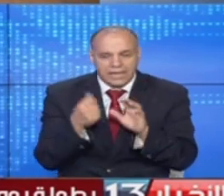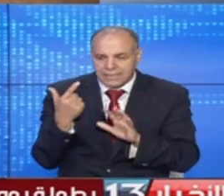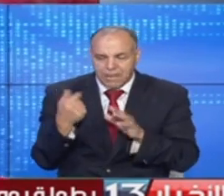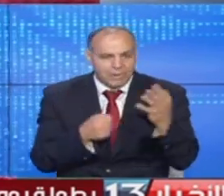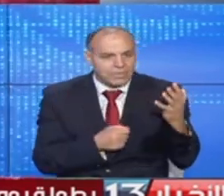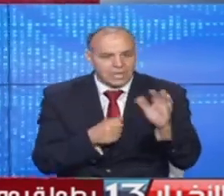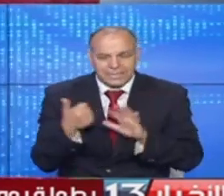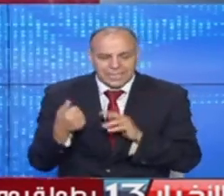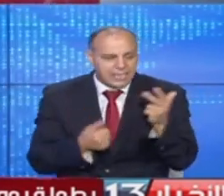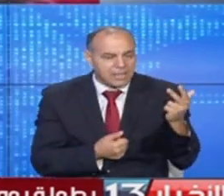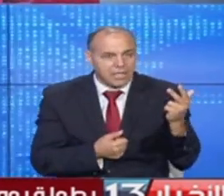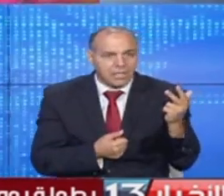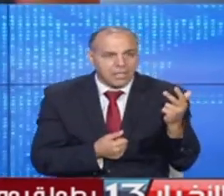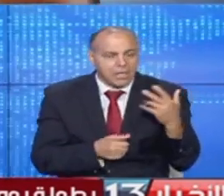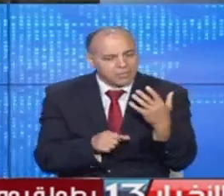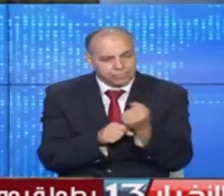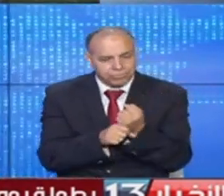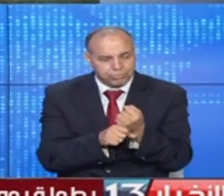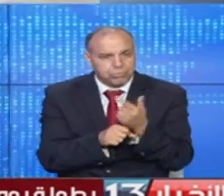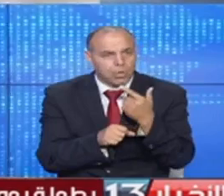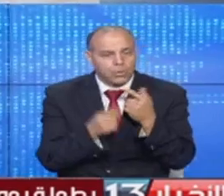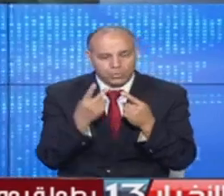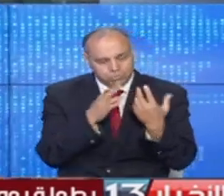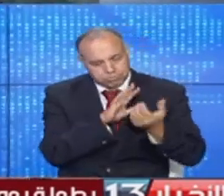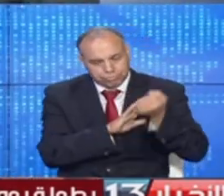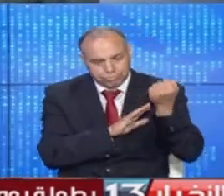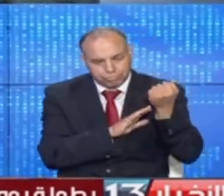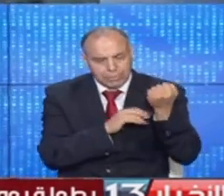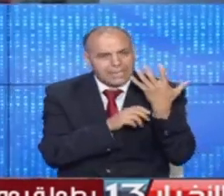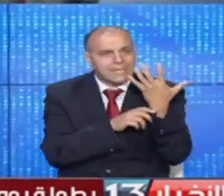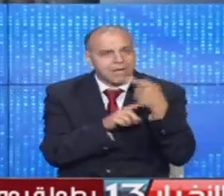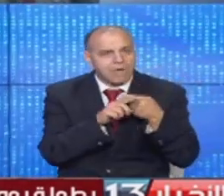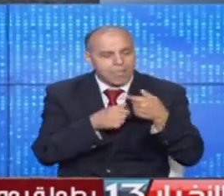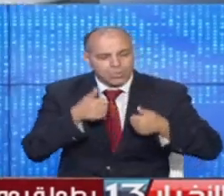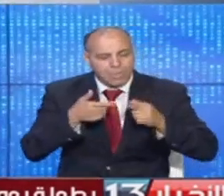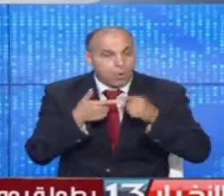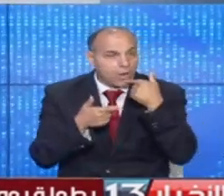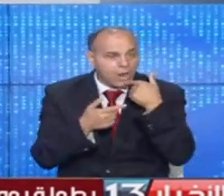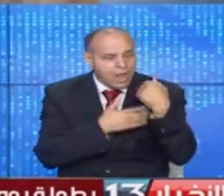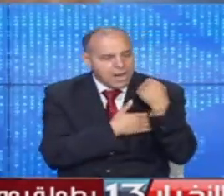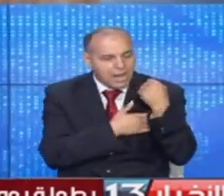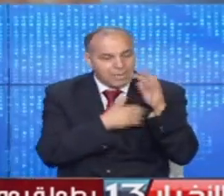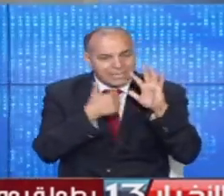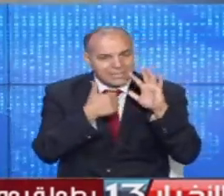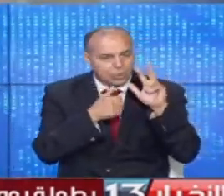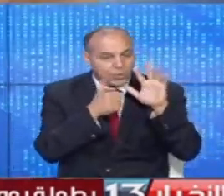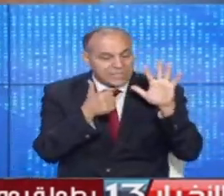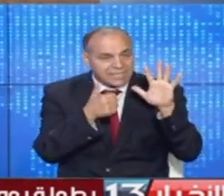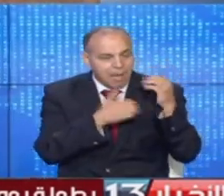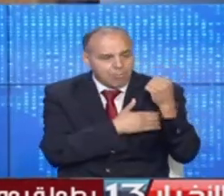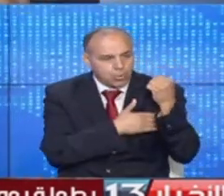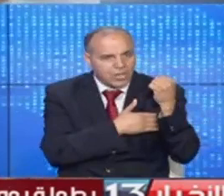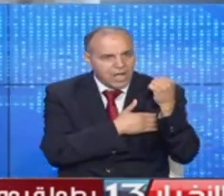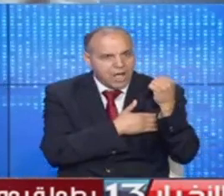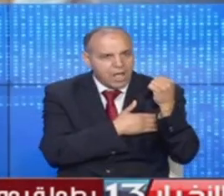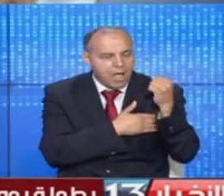وسته ثلاثه ليحصد ديوكوفيتش بهذا التتويج لقبه الخامس في المسابقه ولقب السادس وثلاثين في بطولات